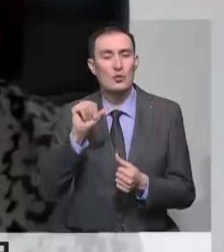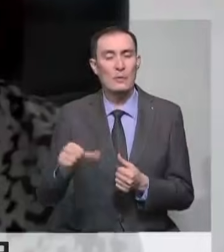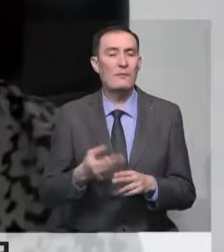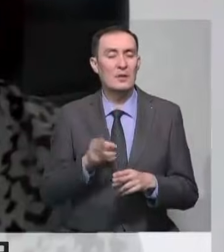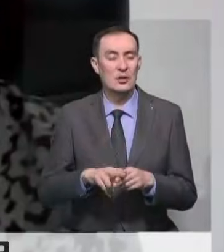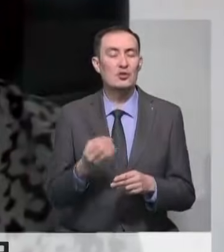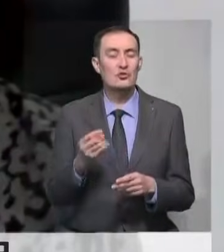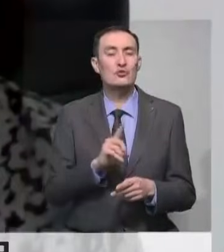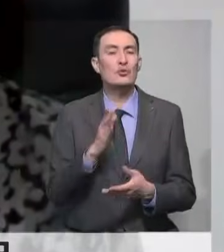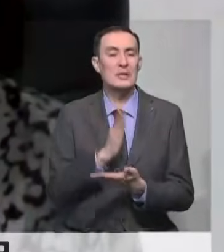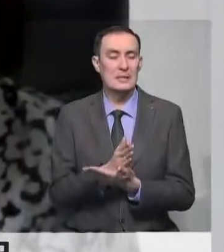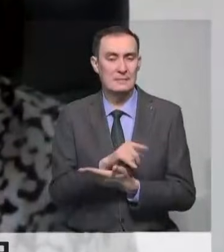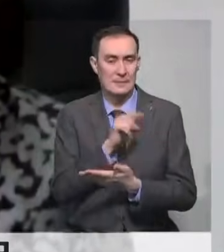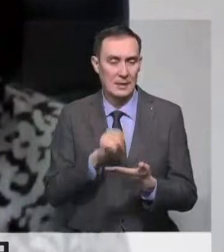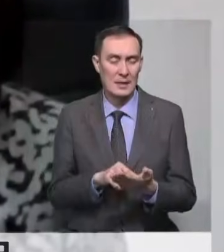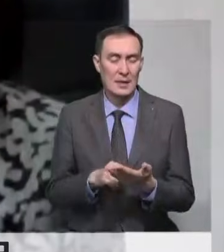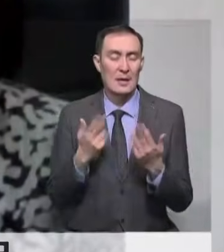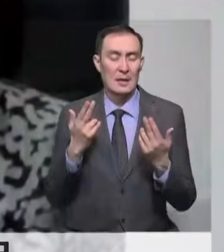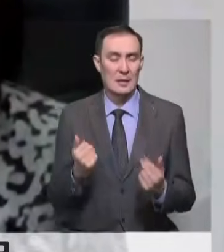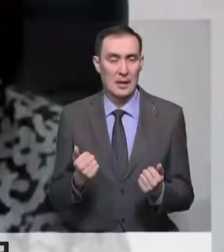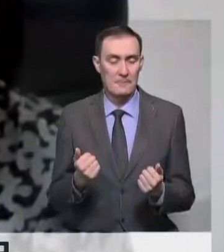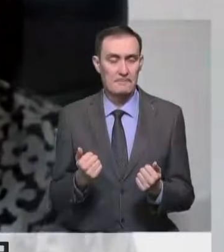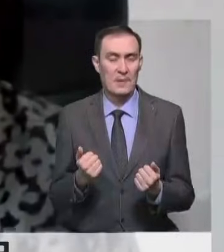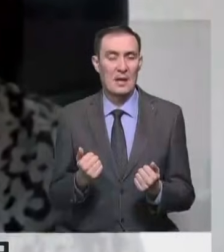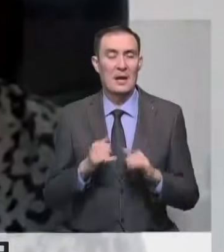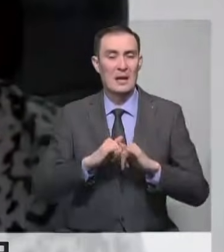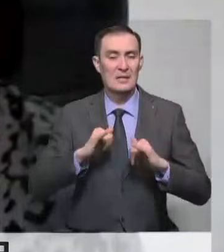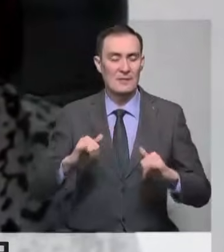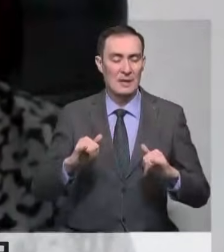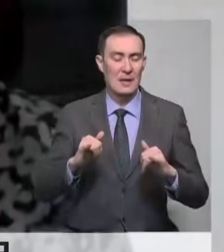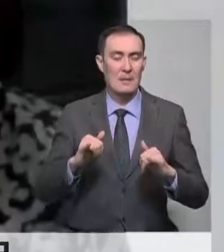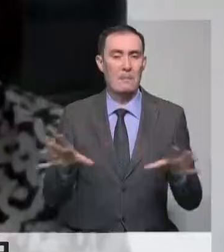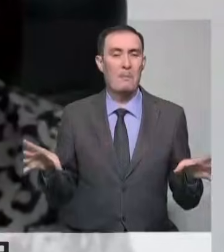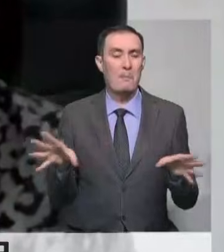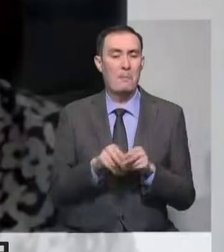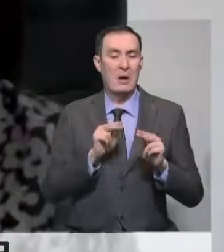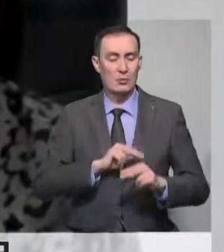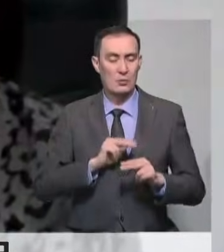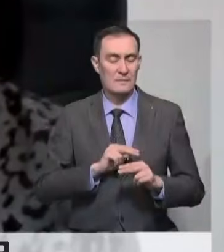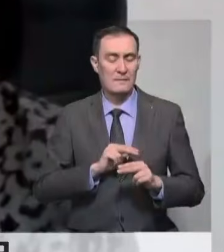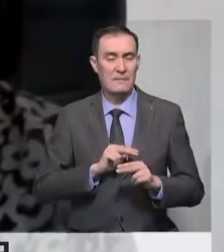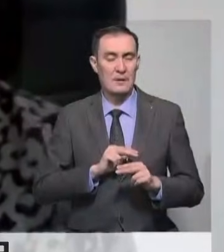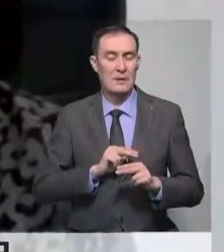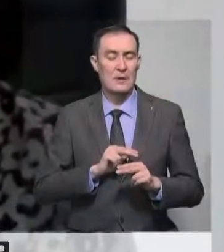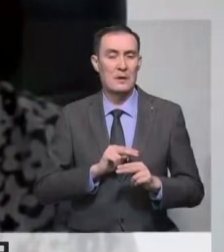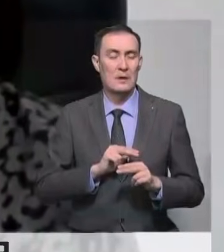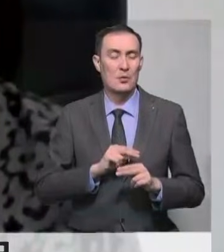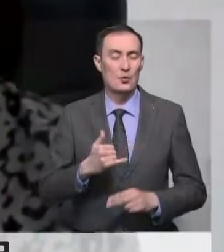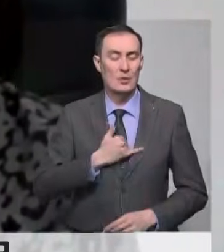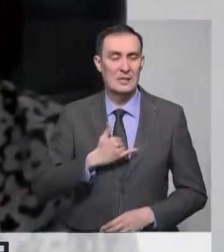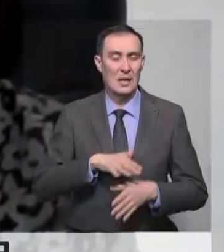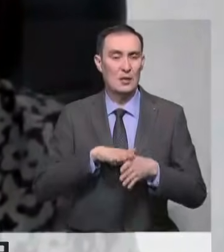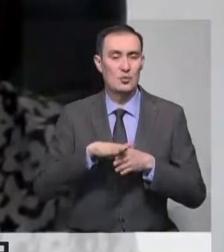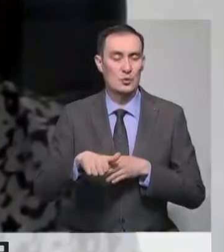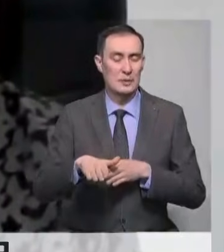нами. Да, на самом деле развитие стратегических партнерств уже у нас